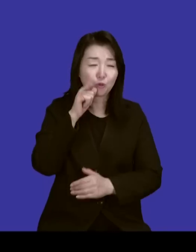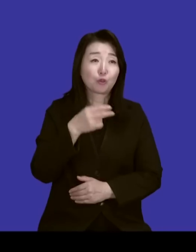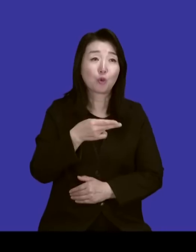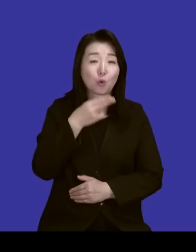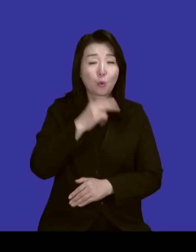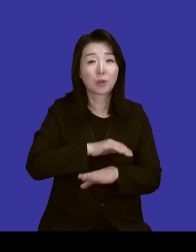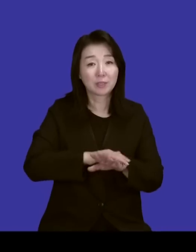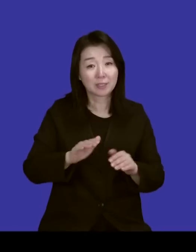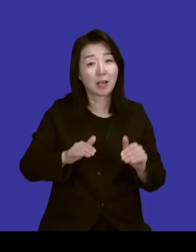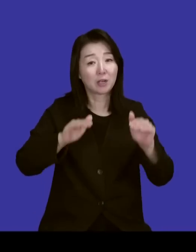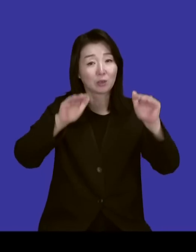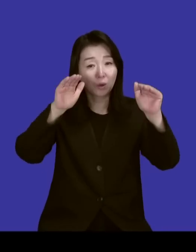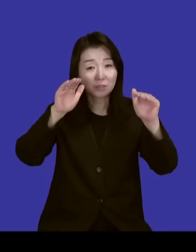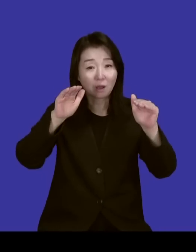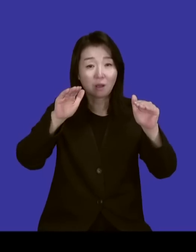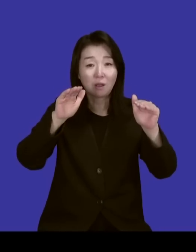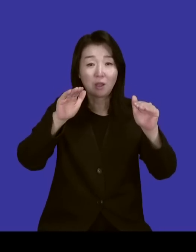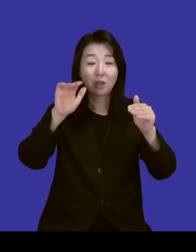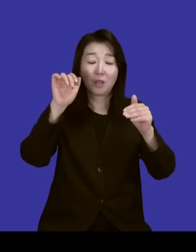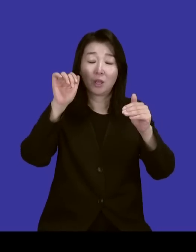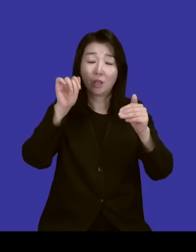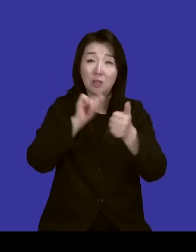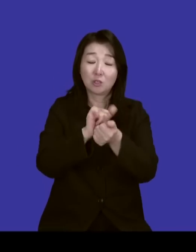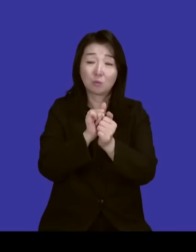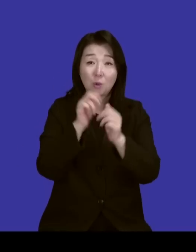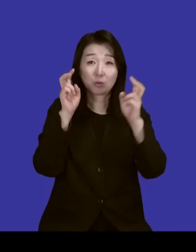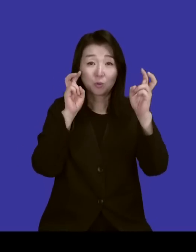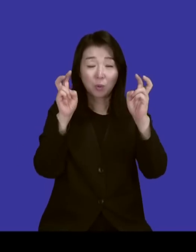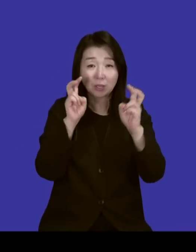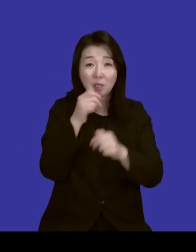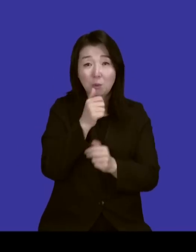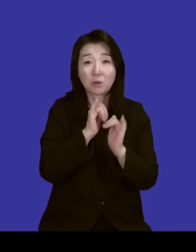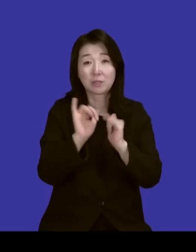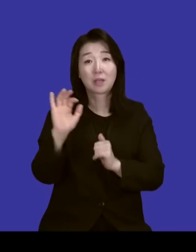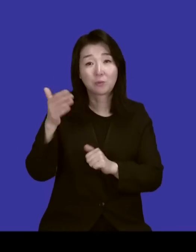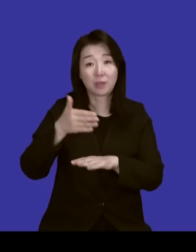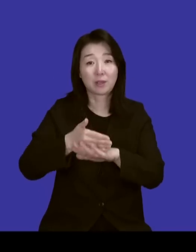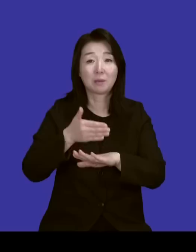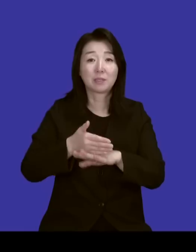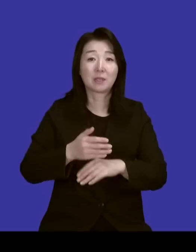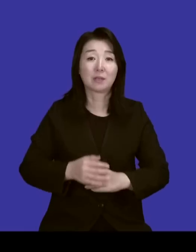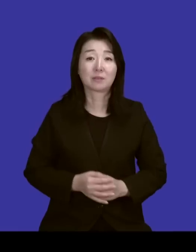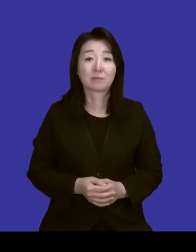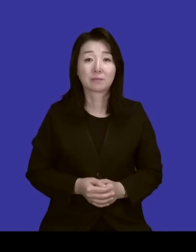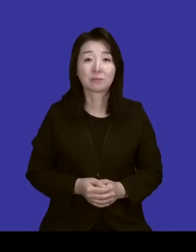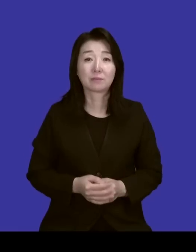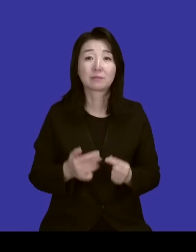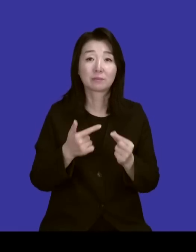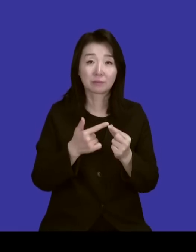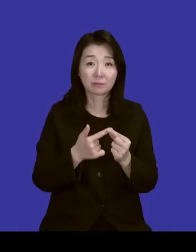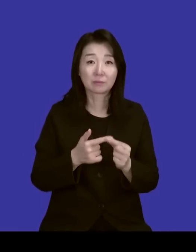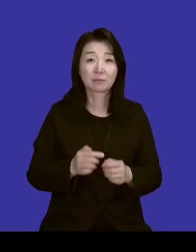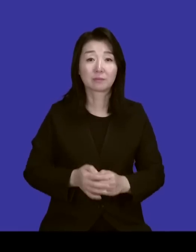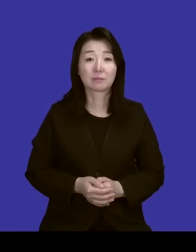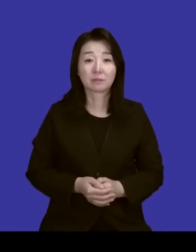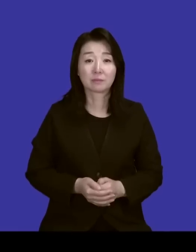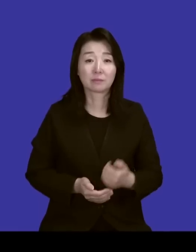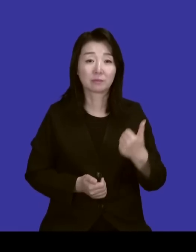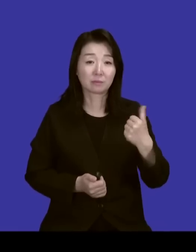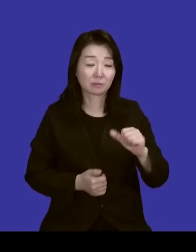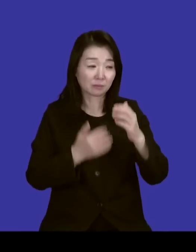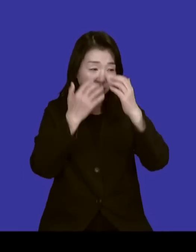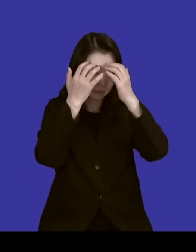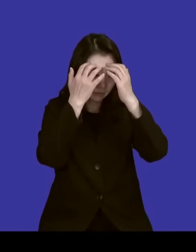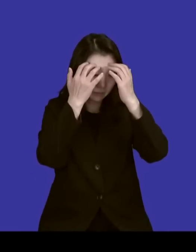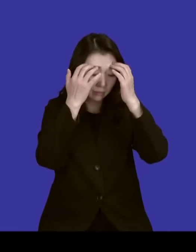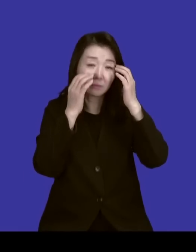잘 커서 스포츠 회사의 변호사가 된 것 감사합니다. 여섯 번째, 아들의 고통을